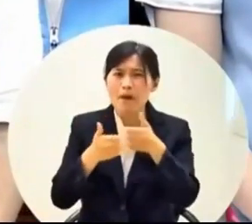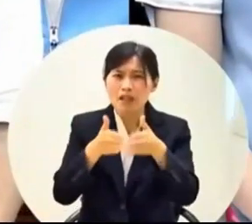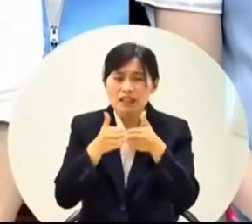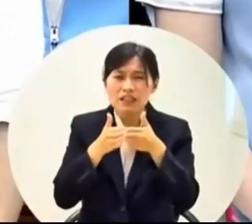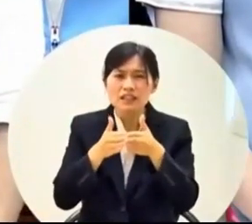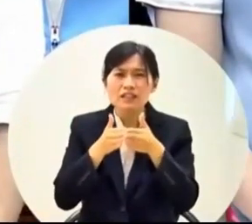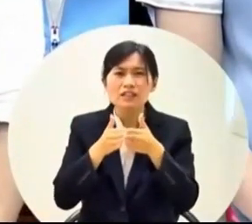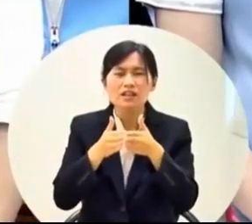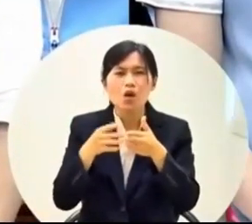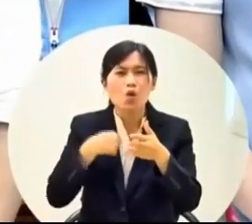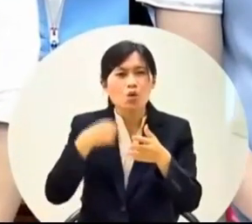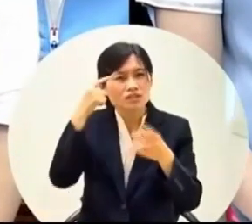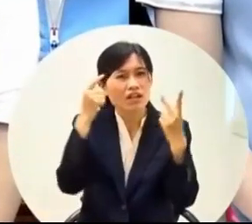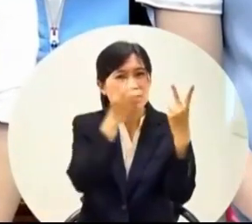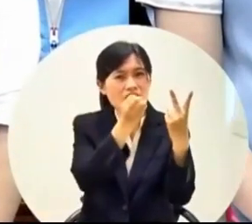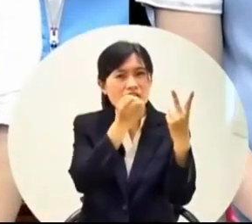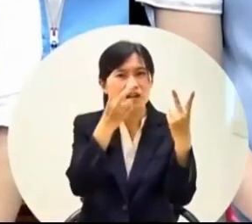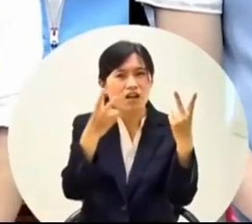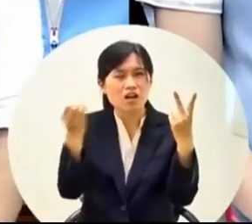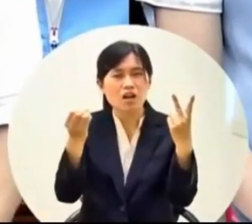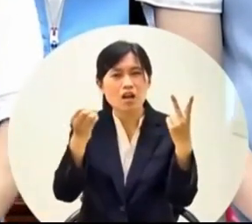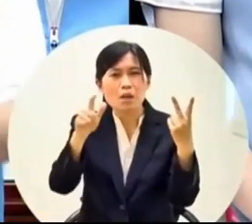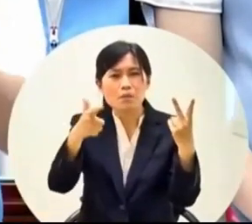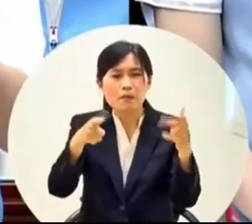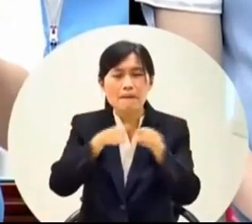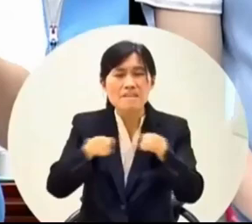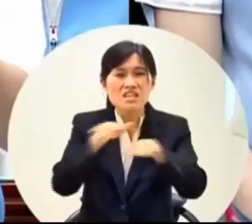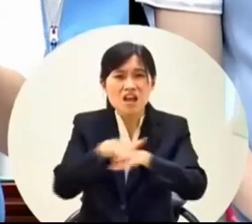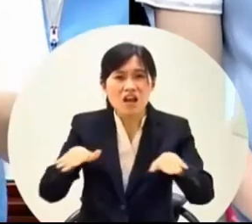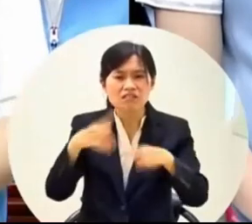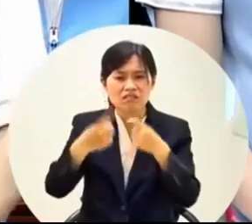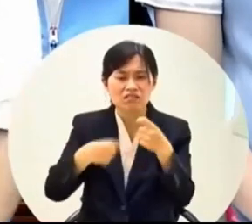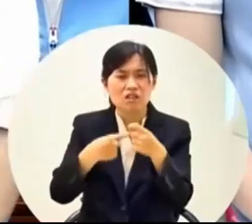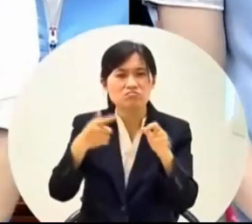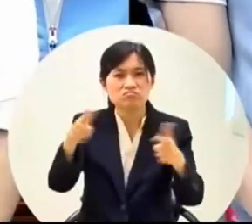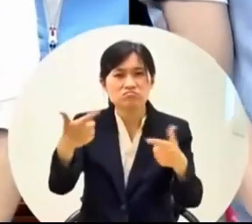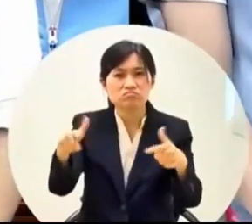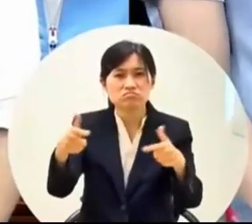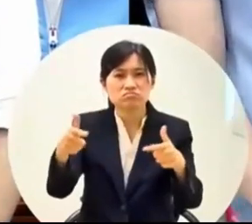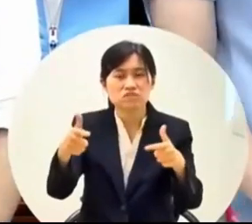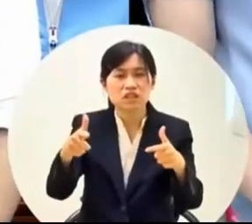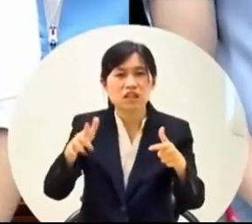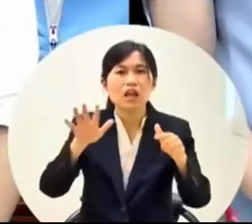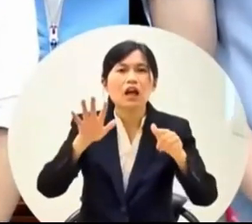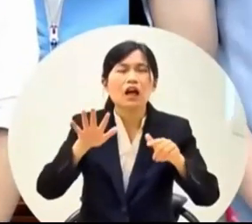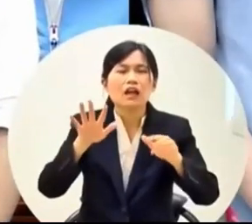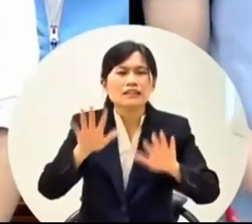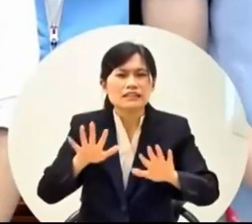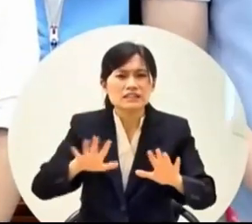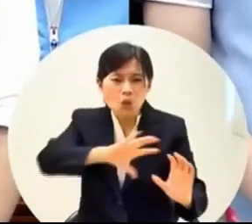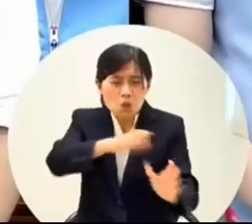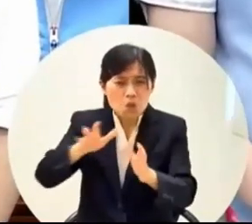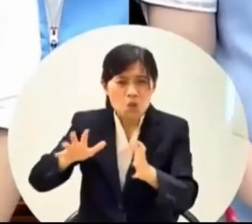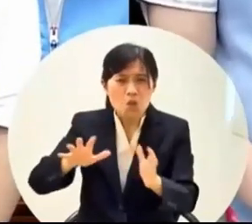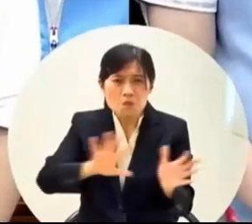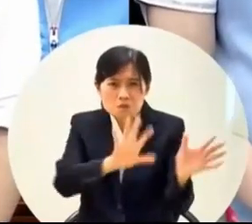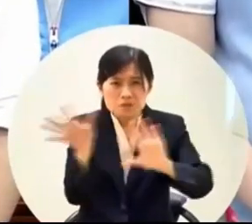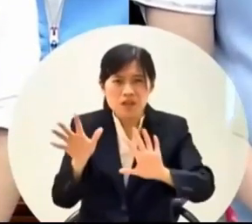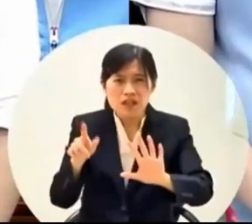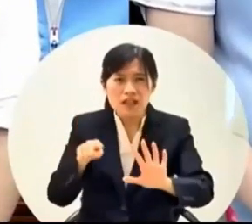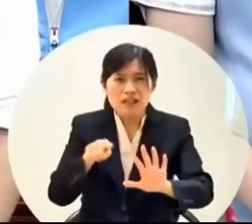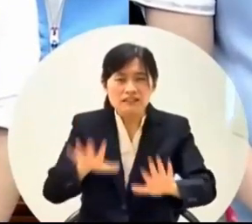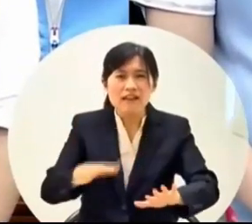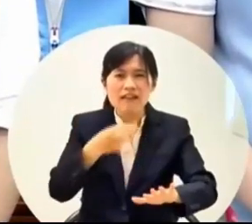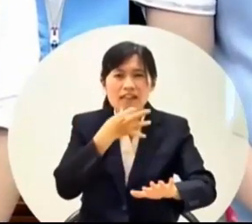看，2020年不是一个平安的一年。第二，现在国内政治情势最让人担心的，最让人担